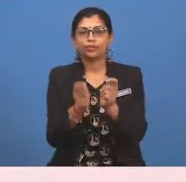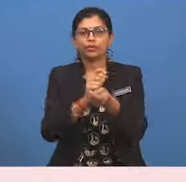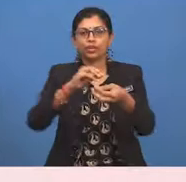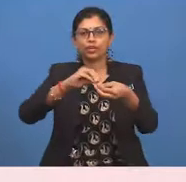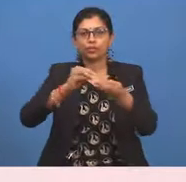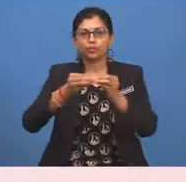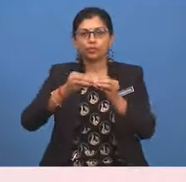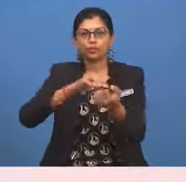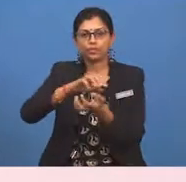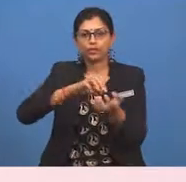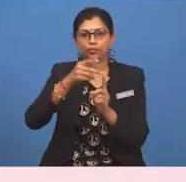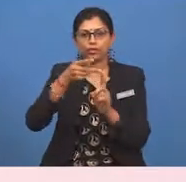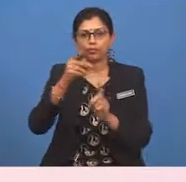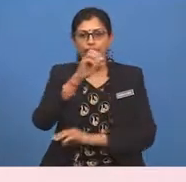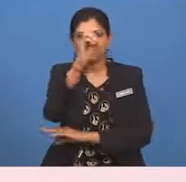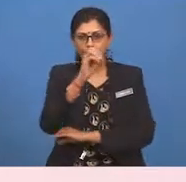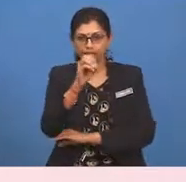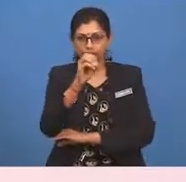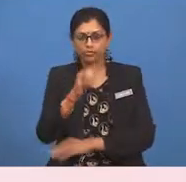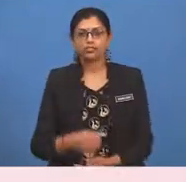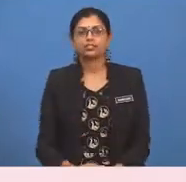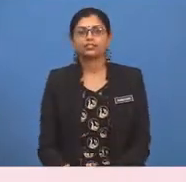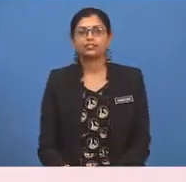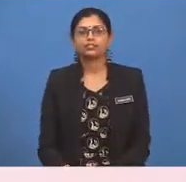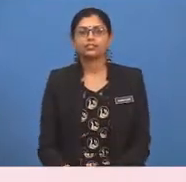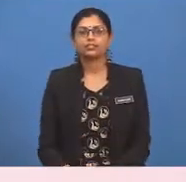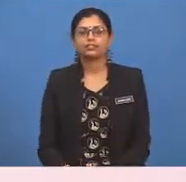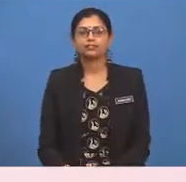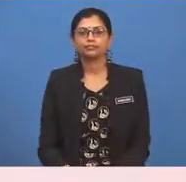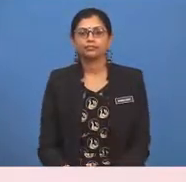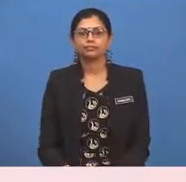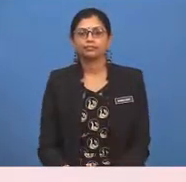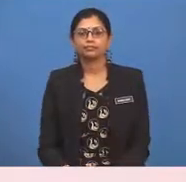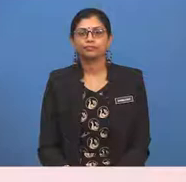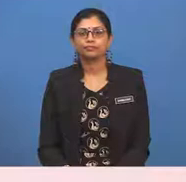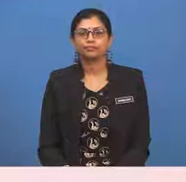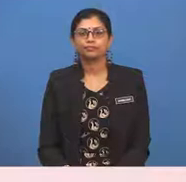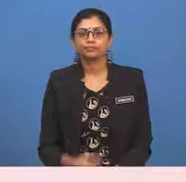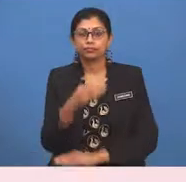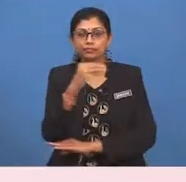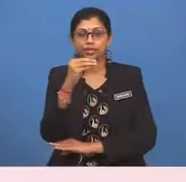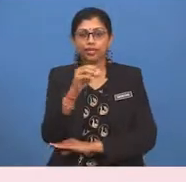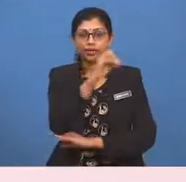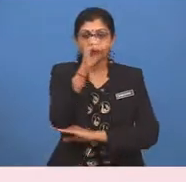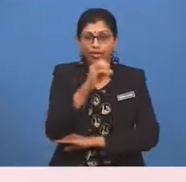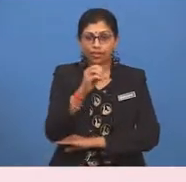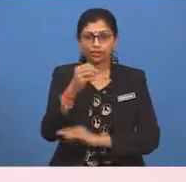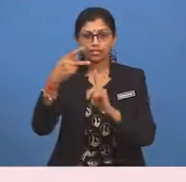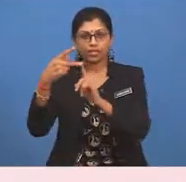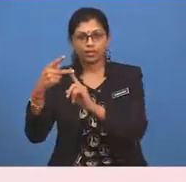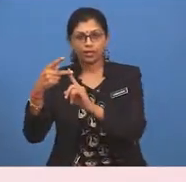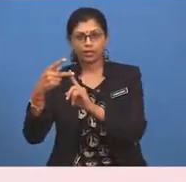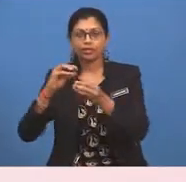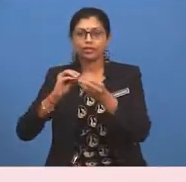nombor bercampur kepada peratus dan peratus kepada nombor